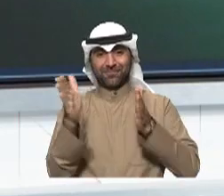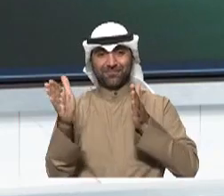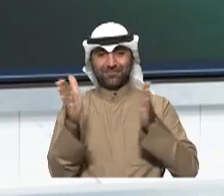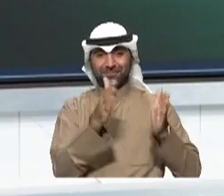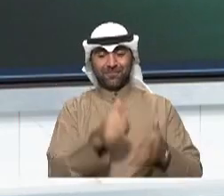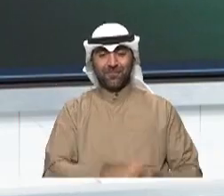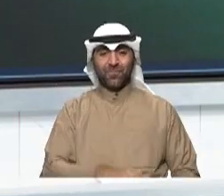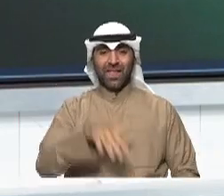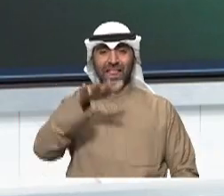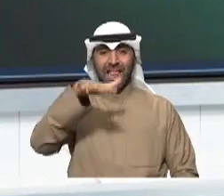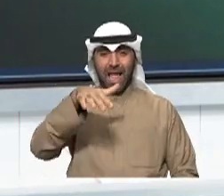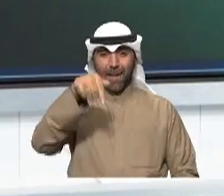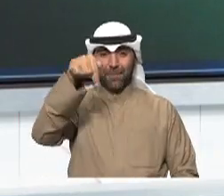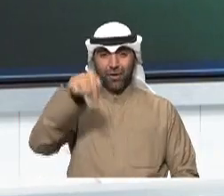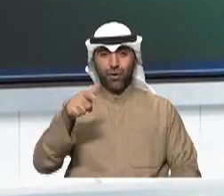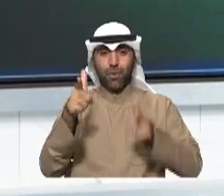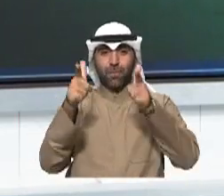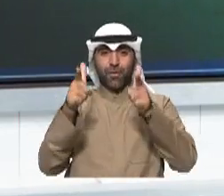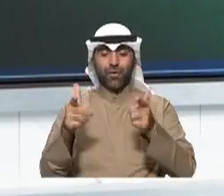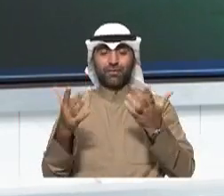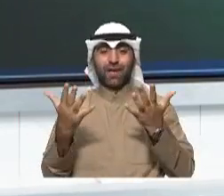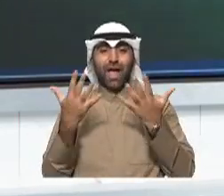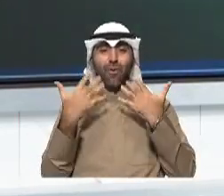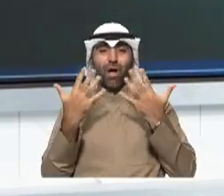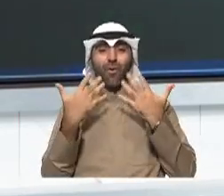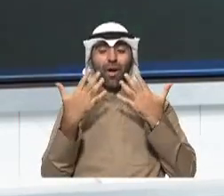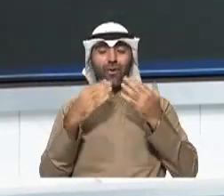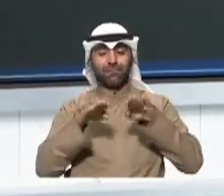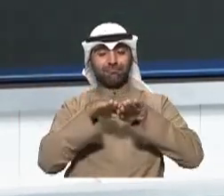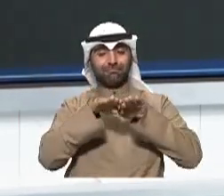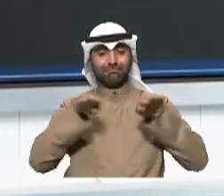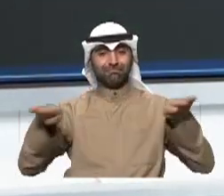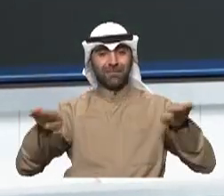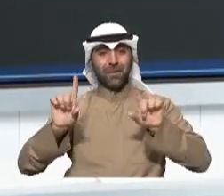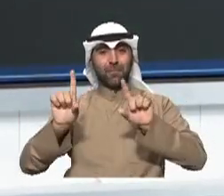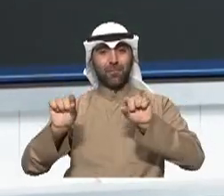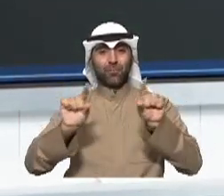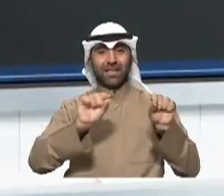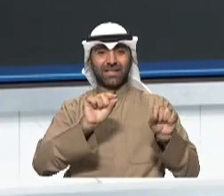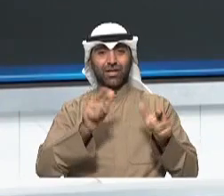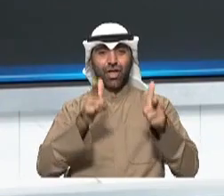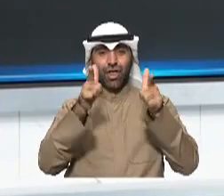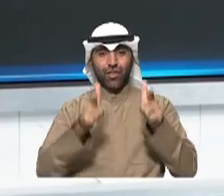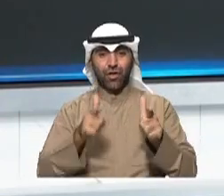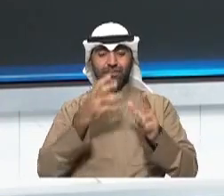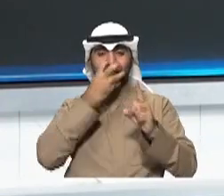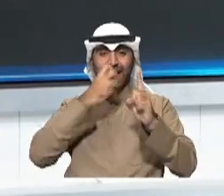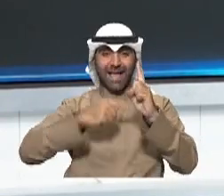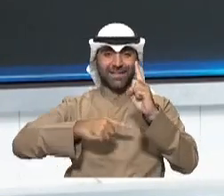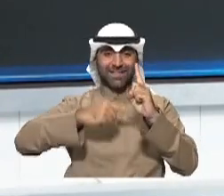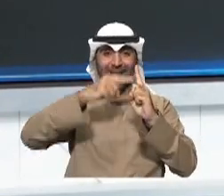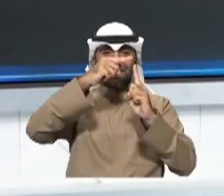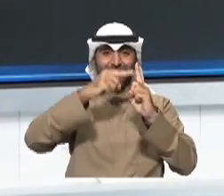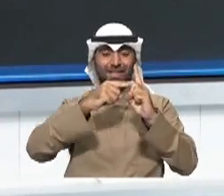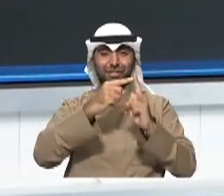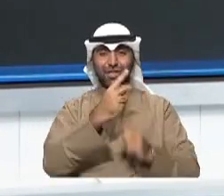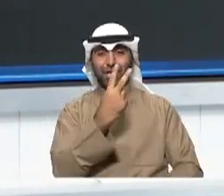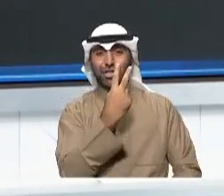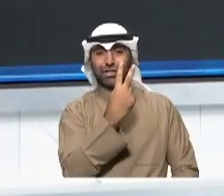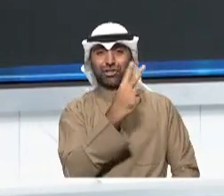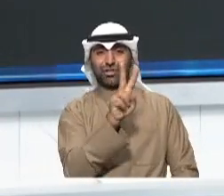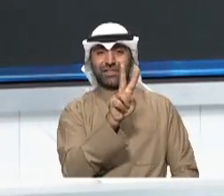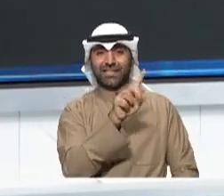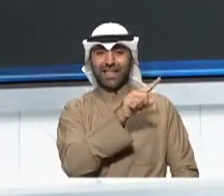معتدلة، درجات الحرارة تتفاوت ما بين 20 إلى 23 درجة مئوية في مختلف مناطق البلاد. متوقع أن